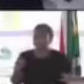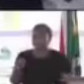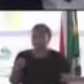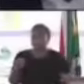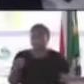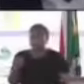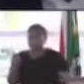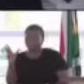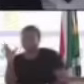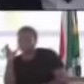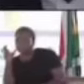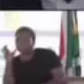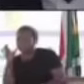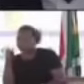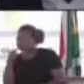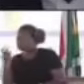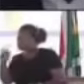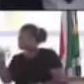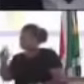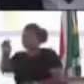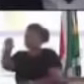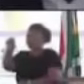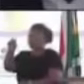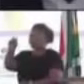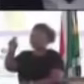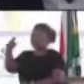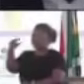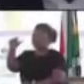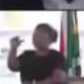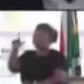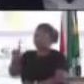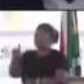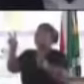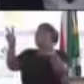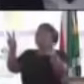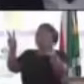Ngicela ungizwele lapho uthini Senegal indaba yakotini.